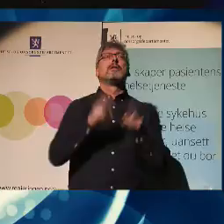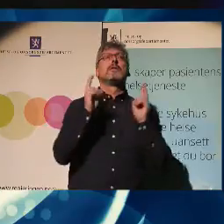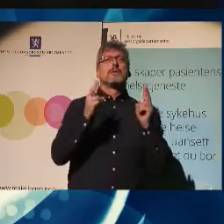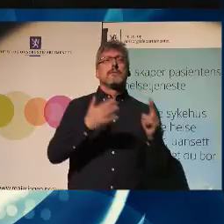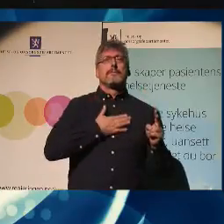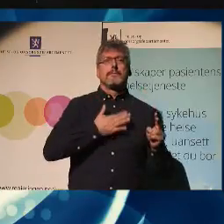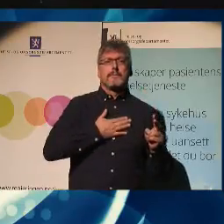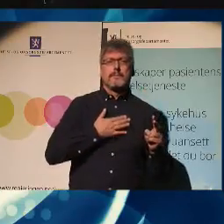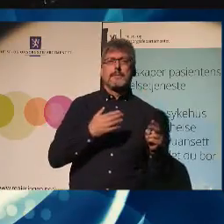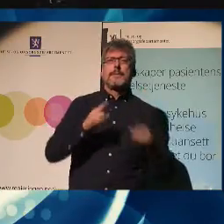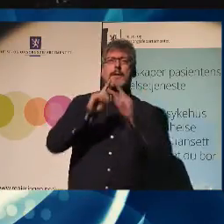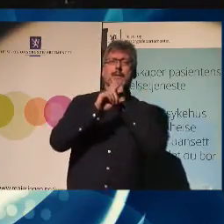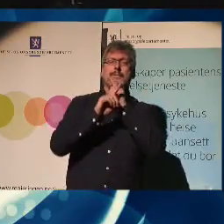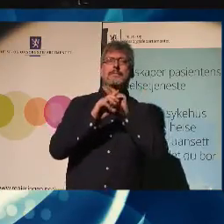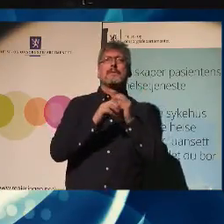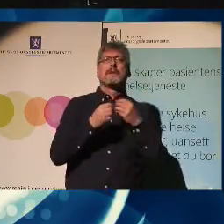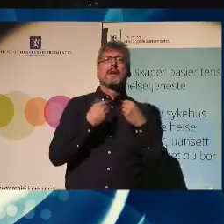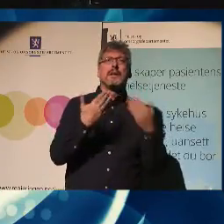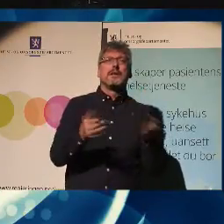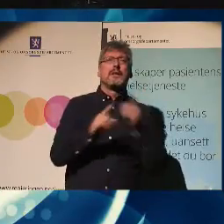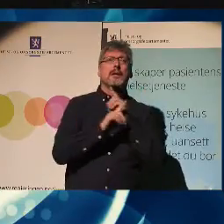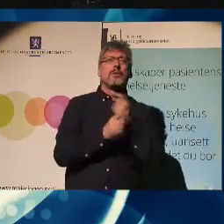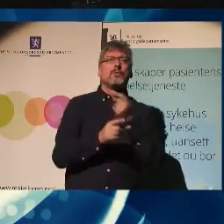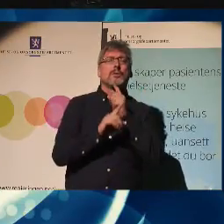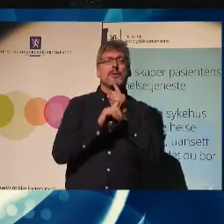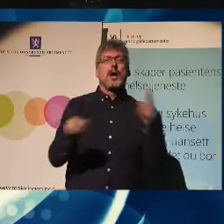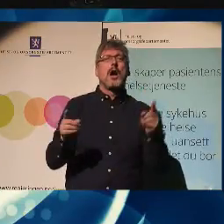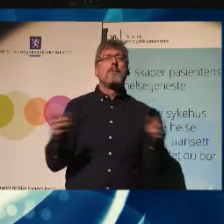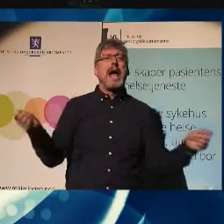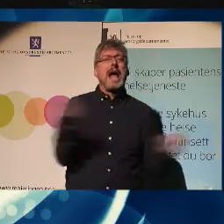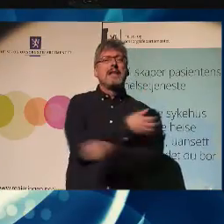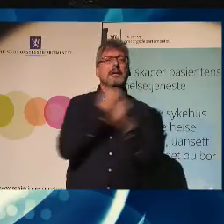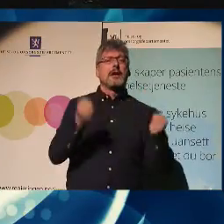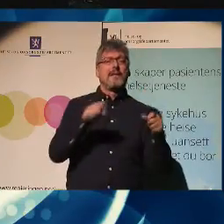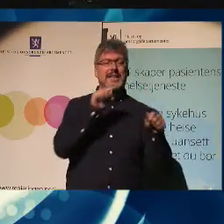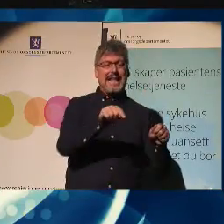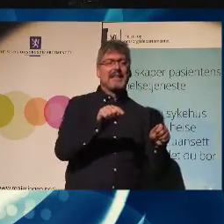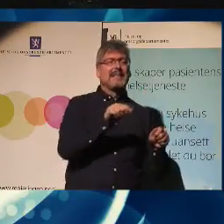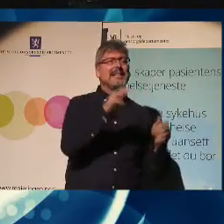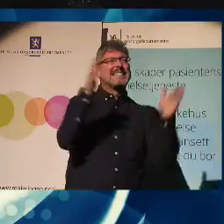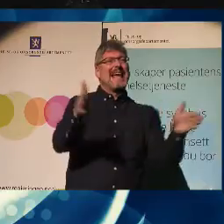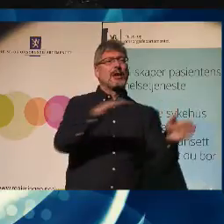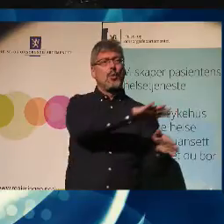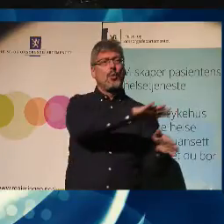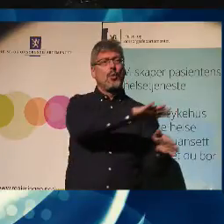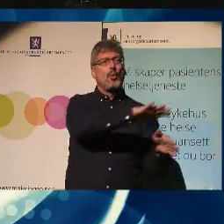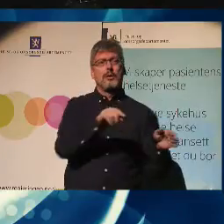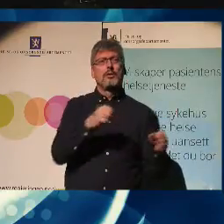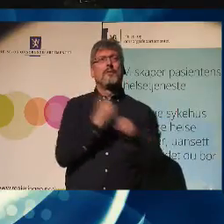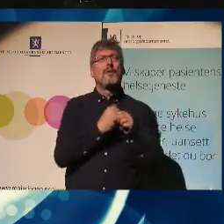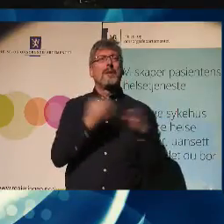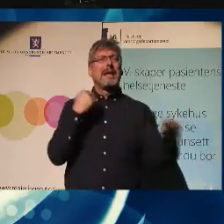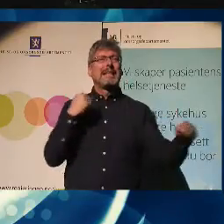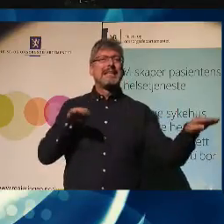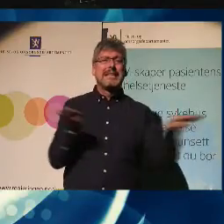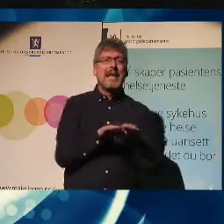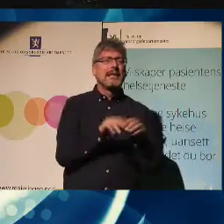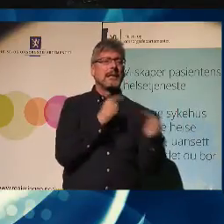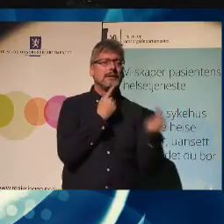levere på noe som skaper endringskraft for sektoren. Og da må vi jobbe I en veldig tett dialog med oppdragsgiver, som I dette